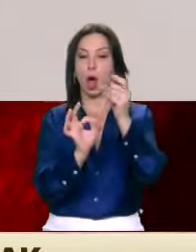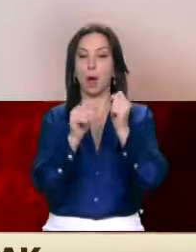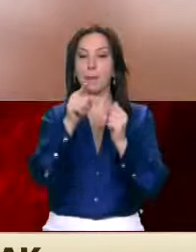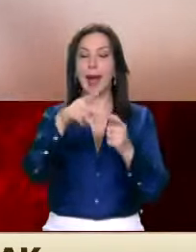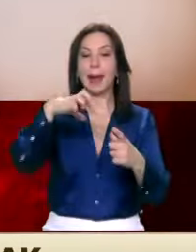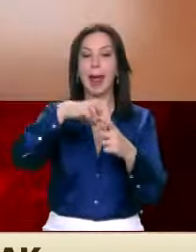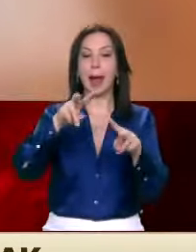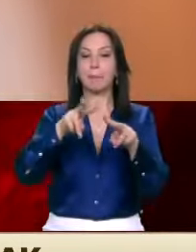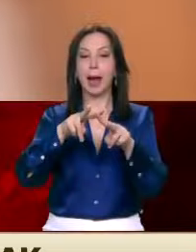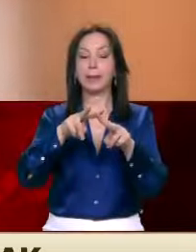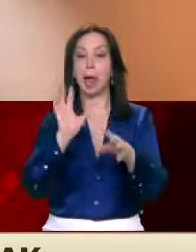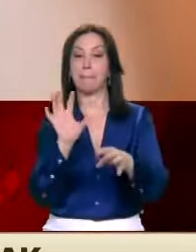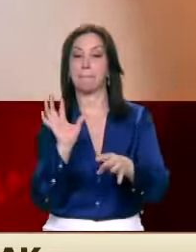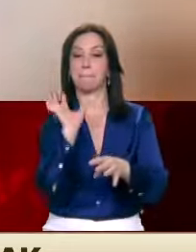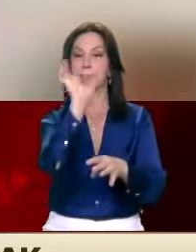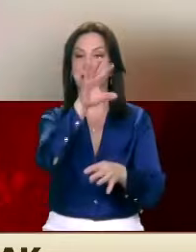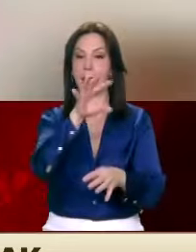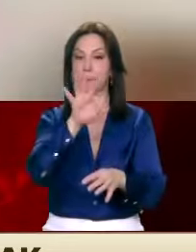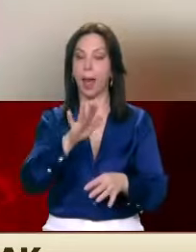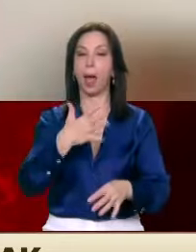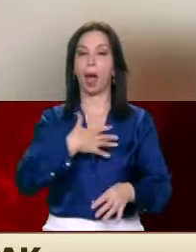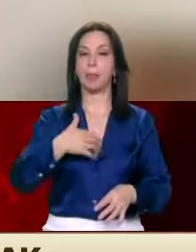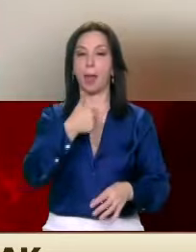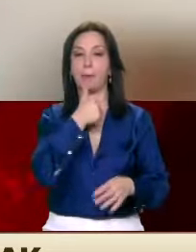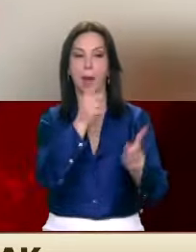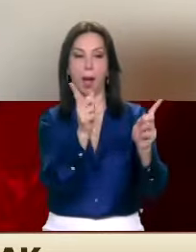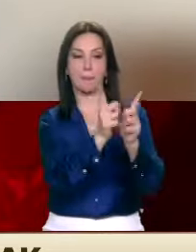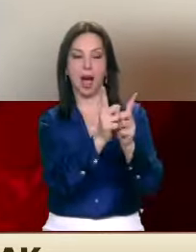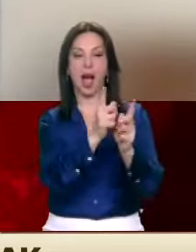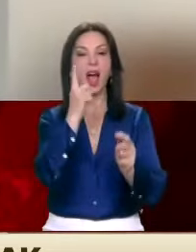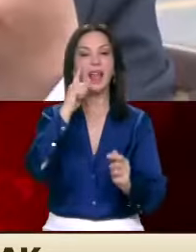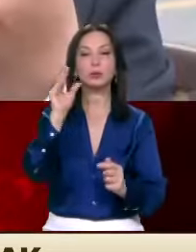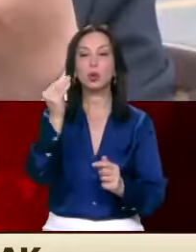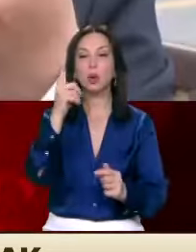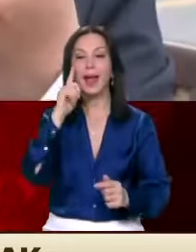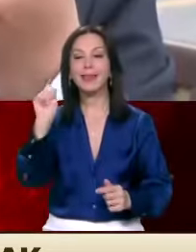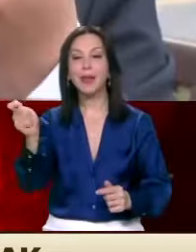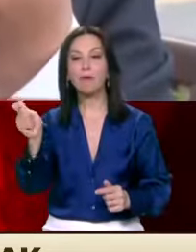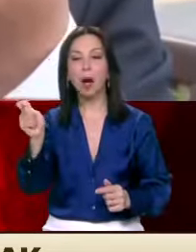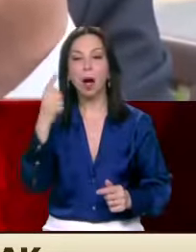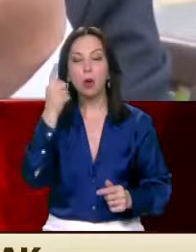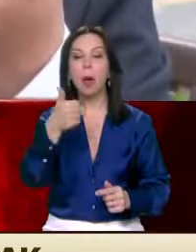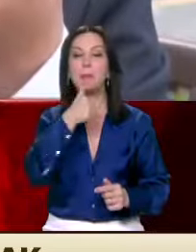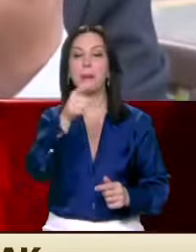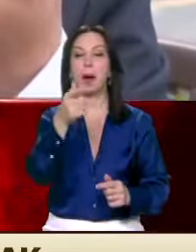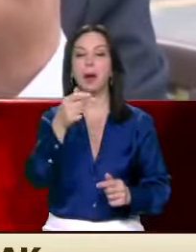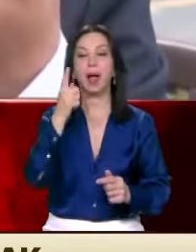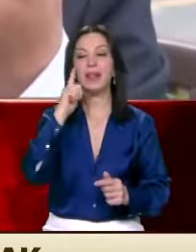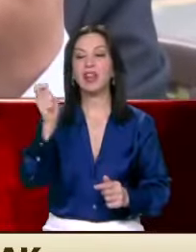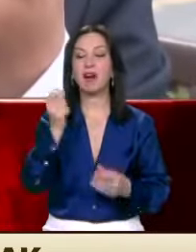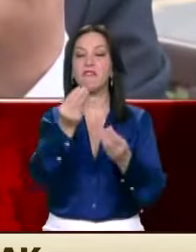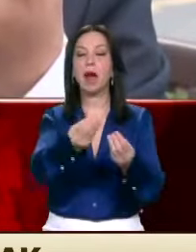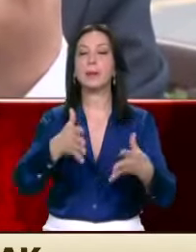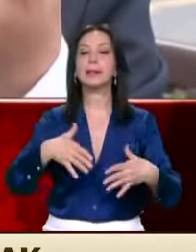Madrid basketbol takımına transfer oldu. Anne ve babası arasında nafaka krizi yaşandı. Bunca yıllık profesyonel Türkiye'nin